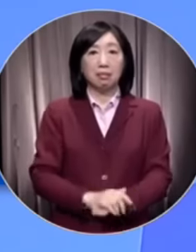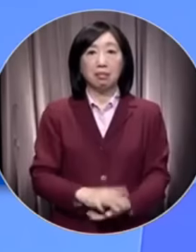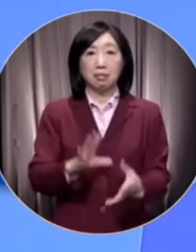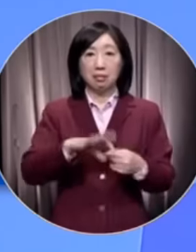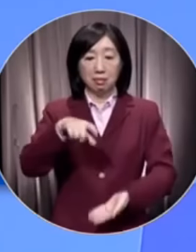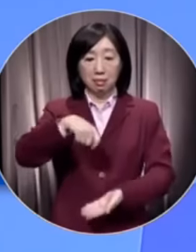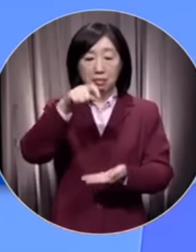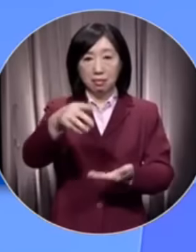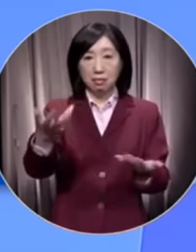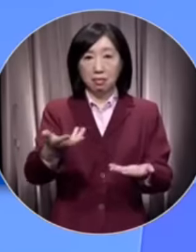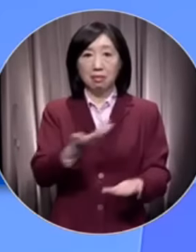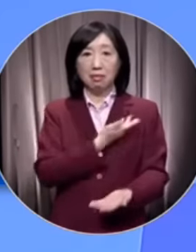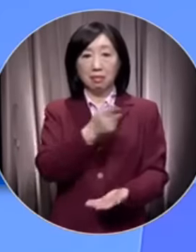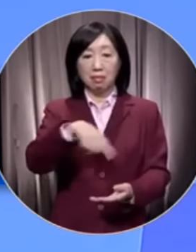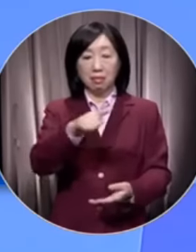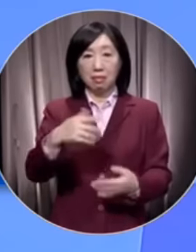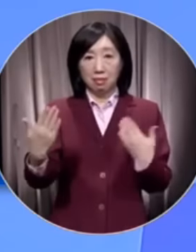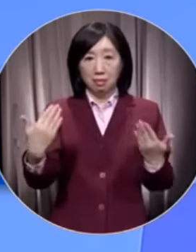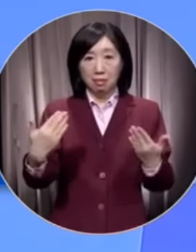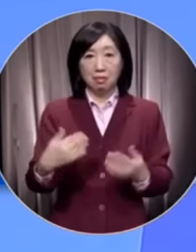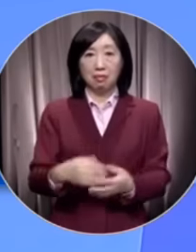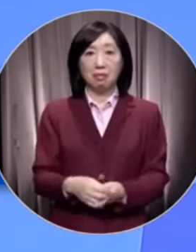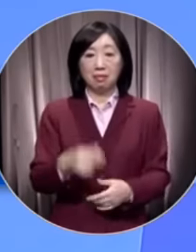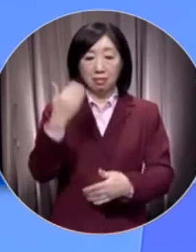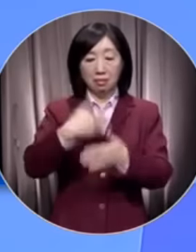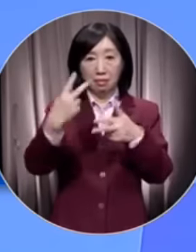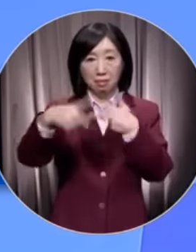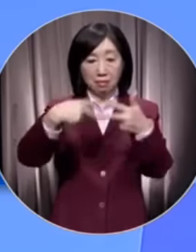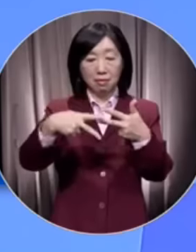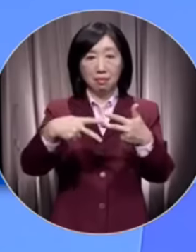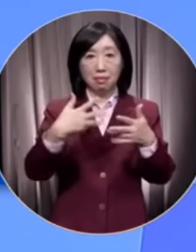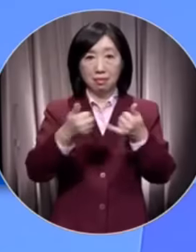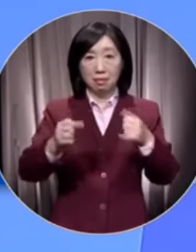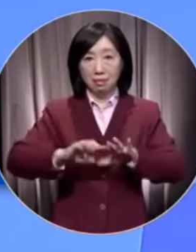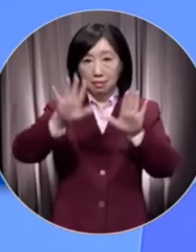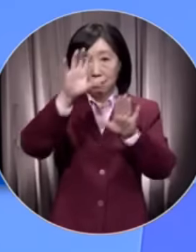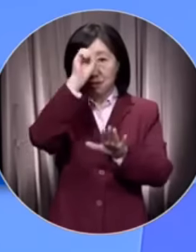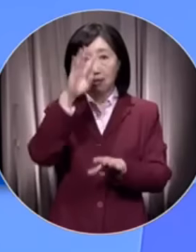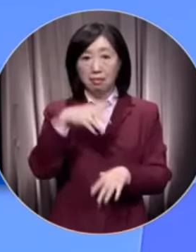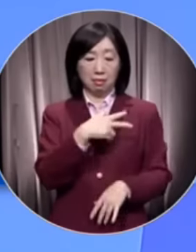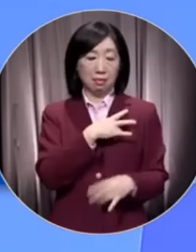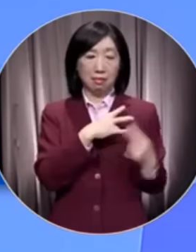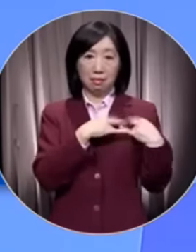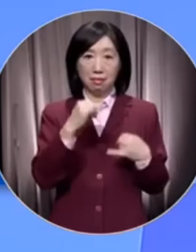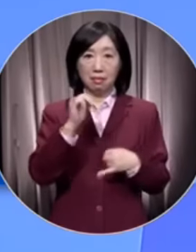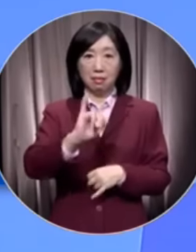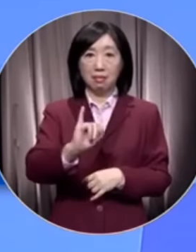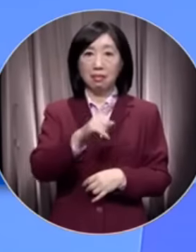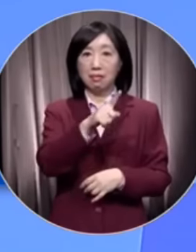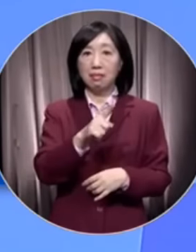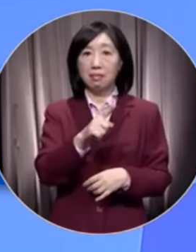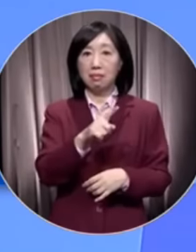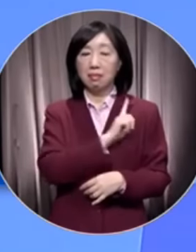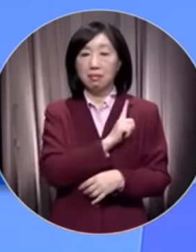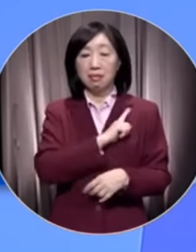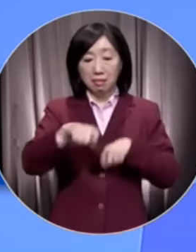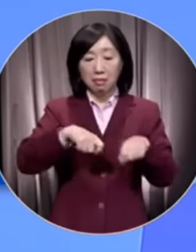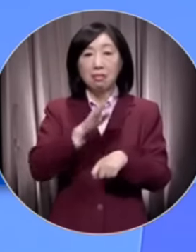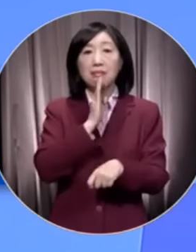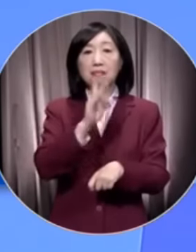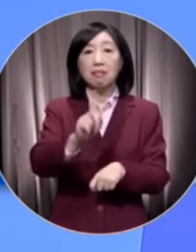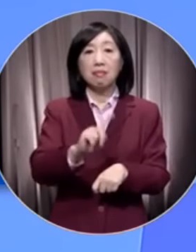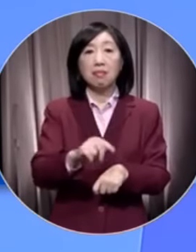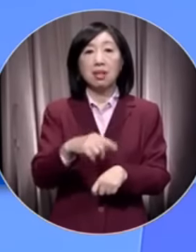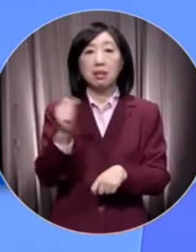了解剩下两个星期到底民进党，到底蔡主席你的主张是什么，不能只有空